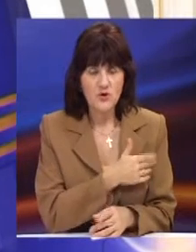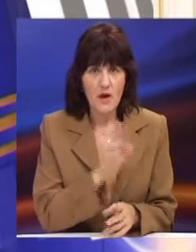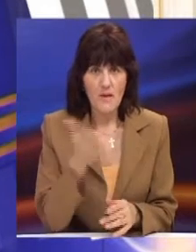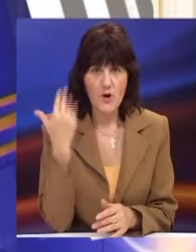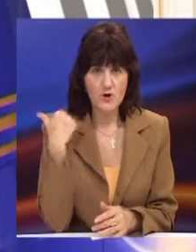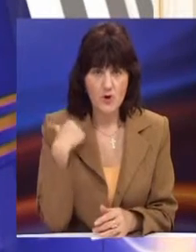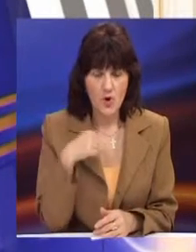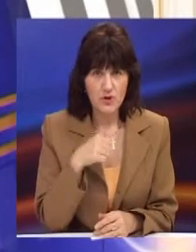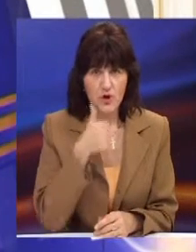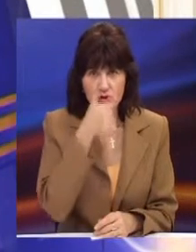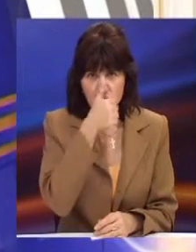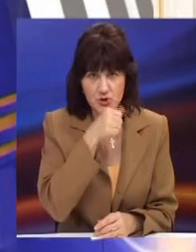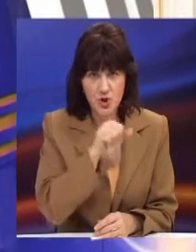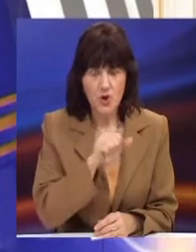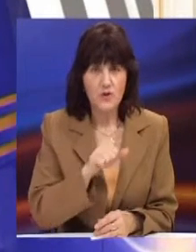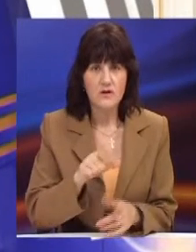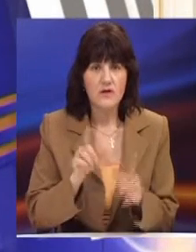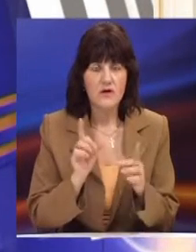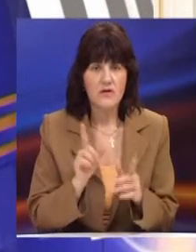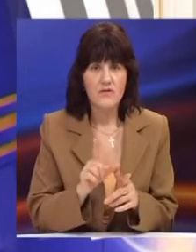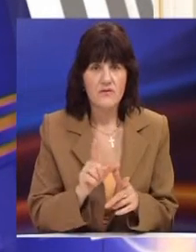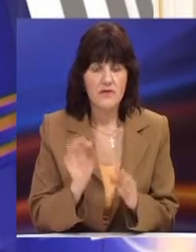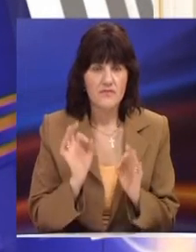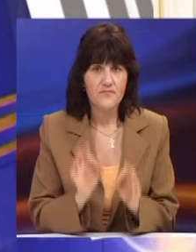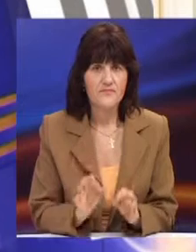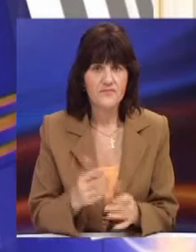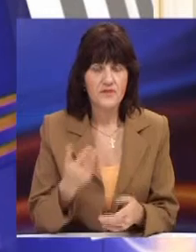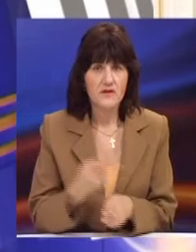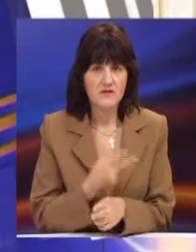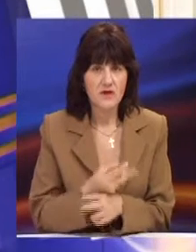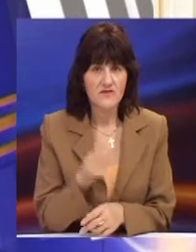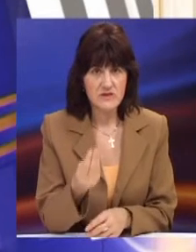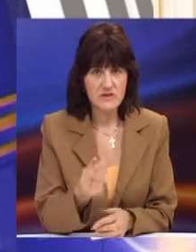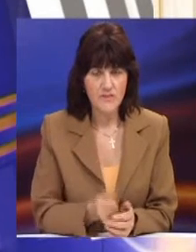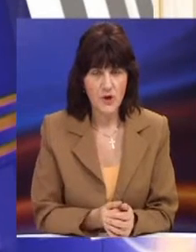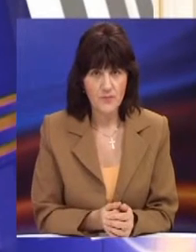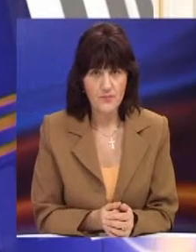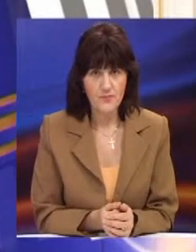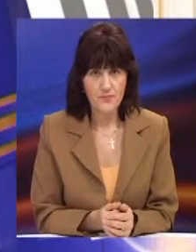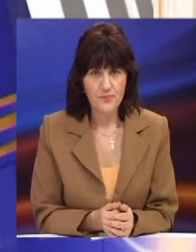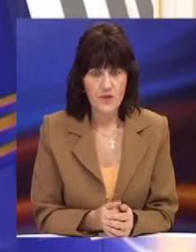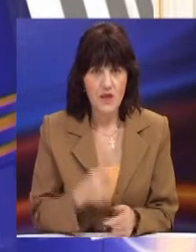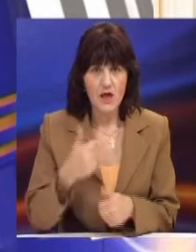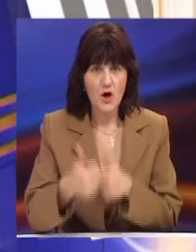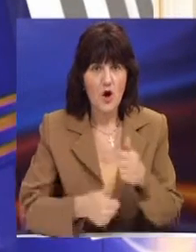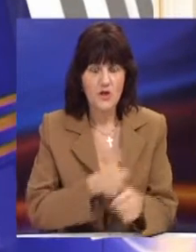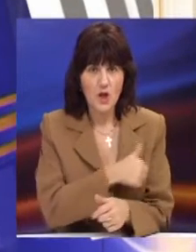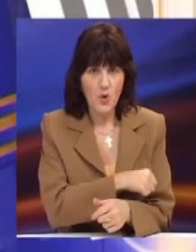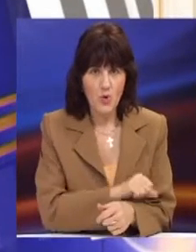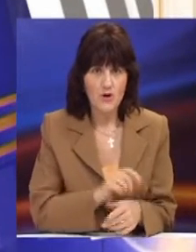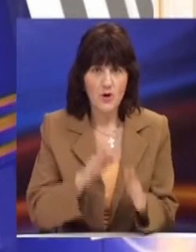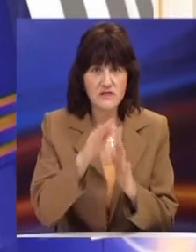na prošlu godinu, što je i karakteristično za Republiku Srbiju. Tako da se iz godine u